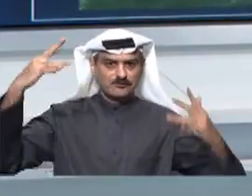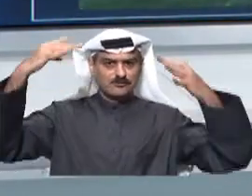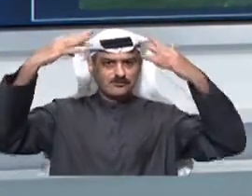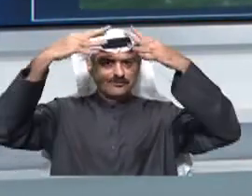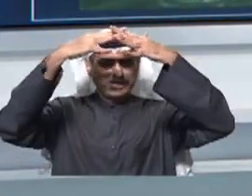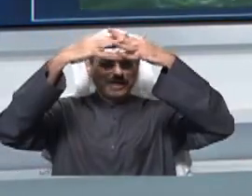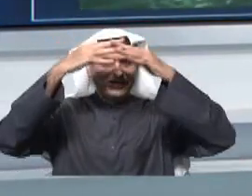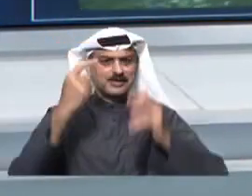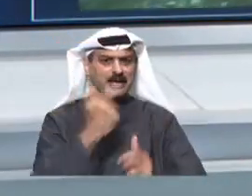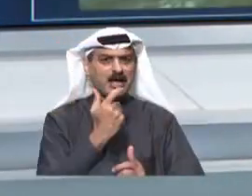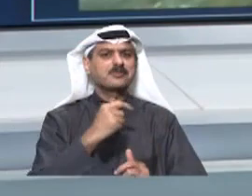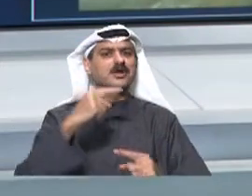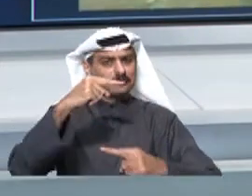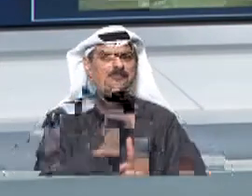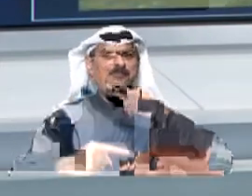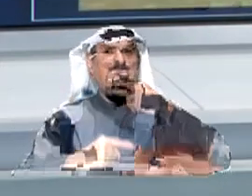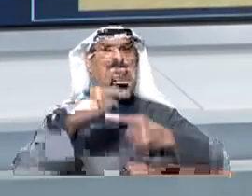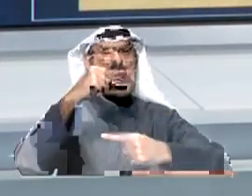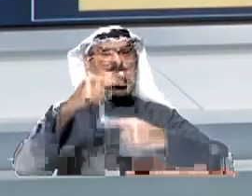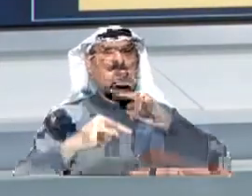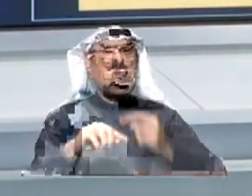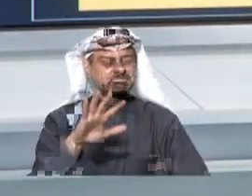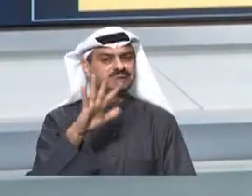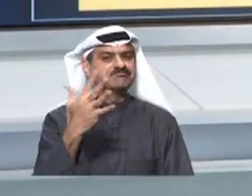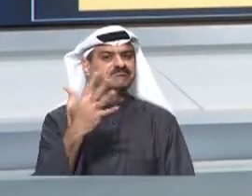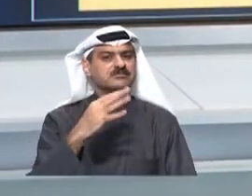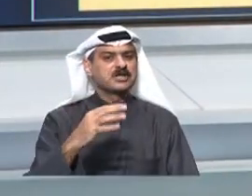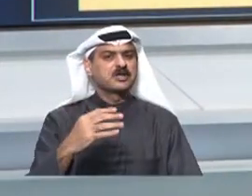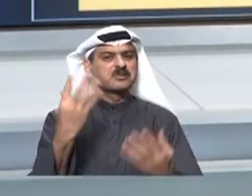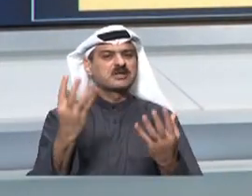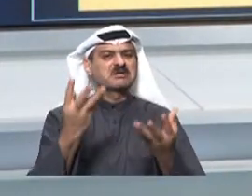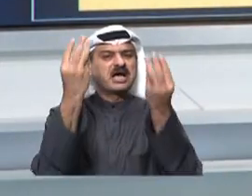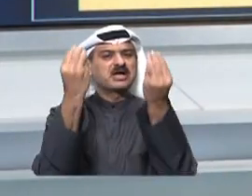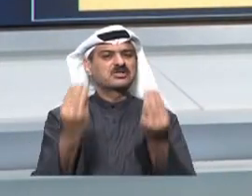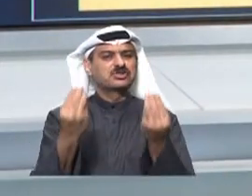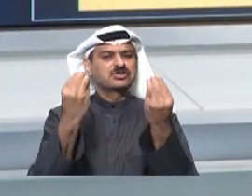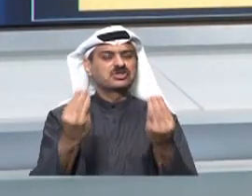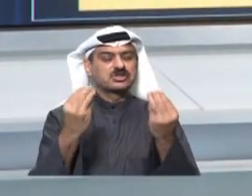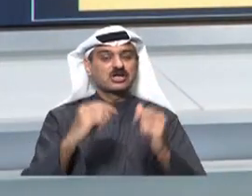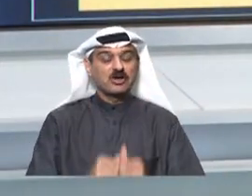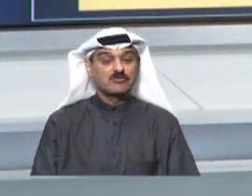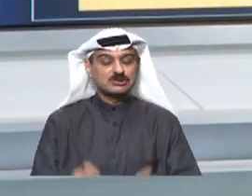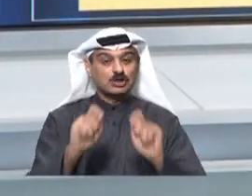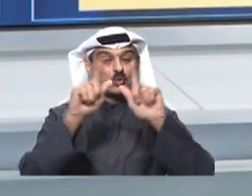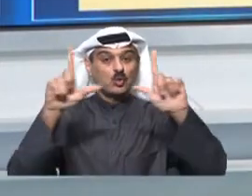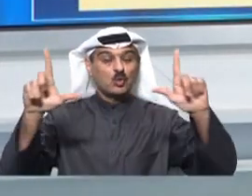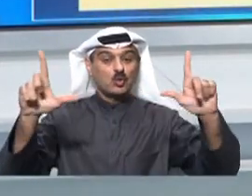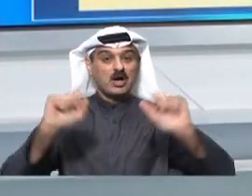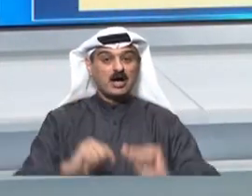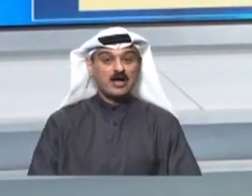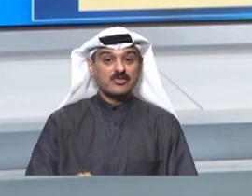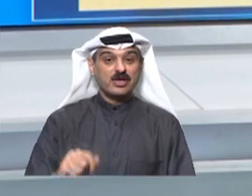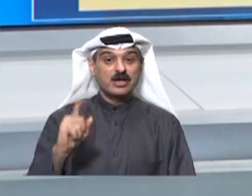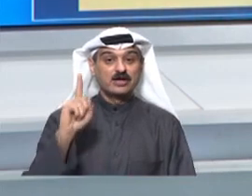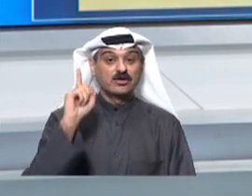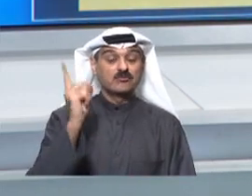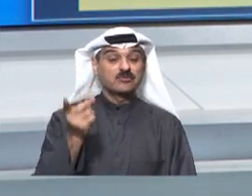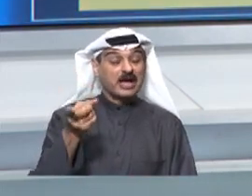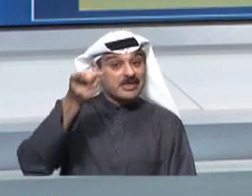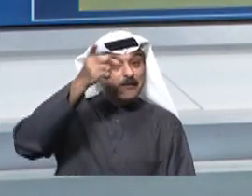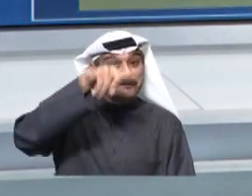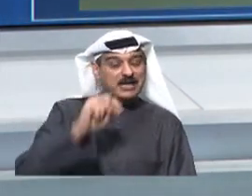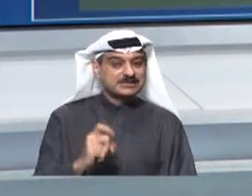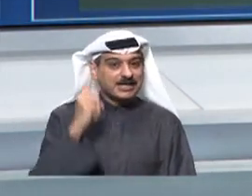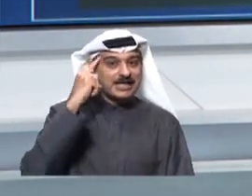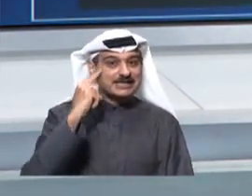المتفرقة على معظم المناطق اللي متوقع أنها راح تبدي تتراجع تدريجيا وراح تكون ملحوظة أكثر خلال يوم الغد. أما